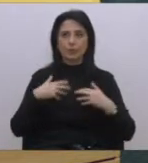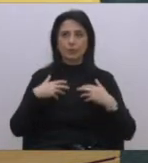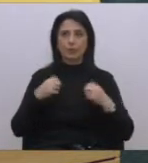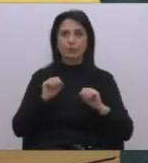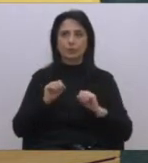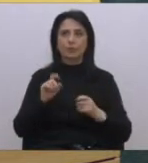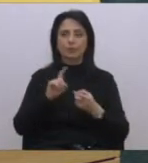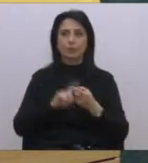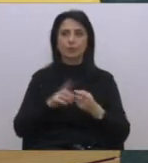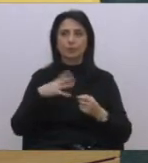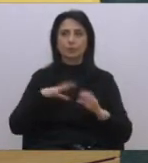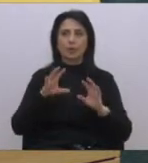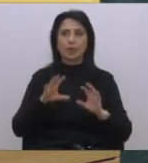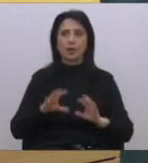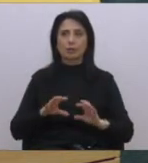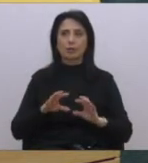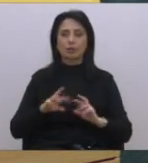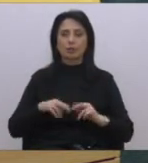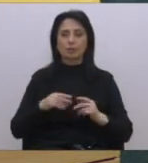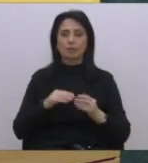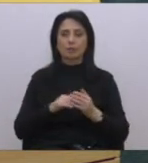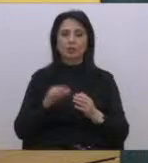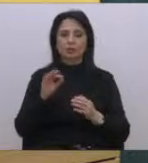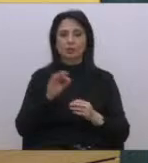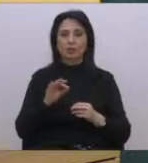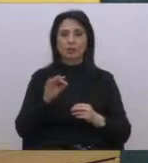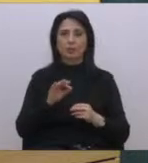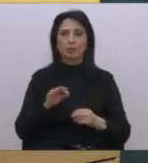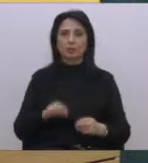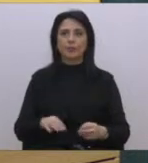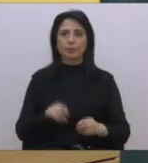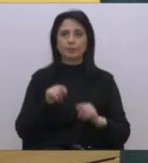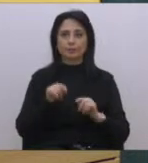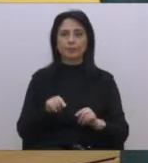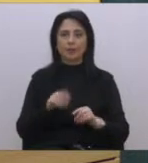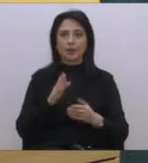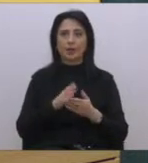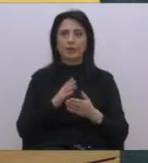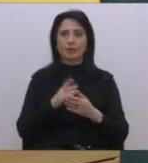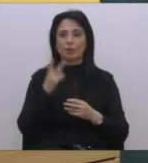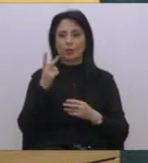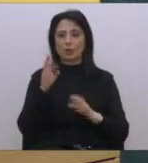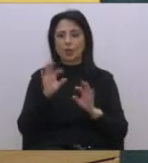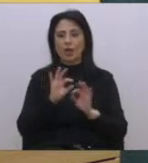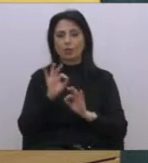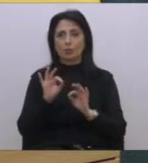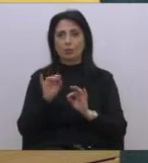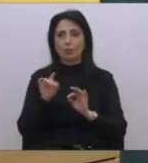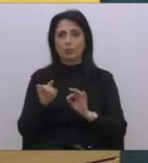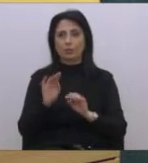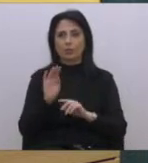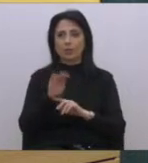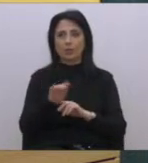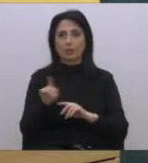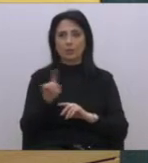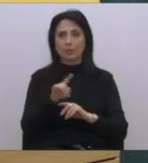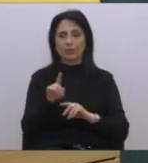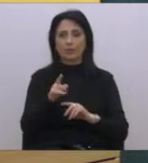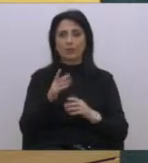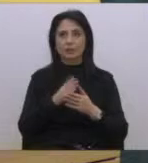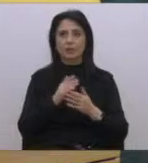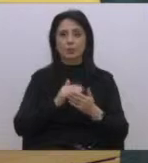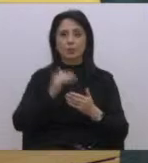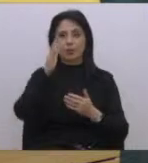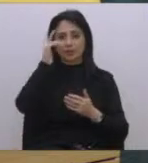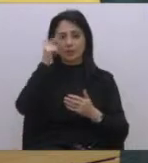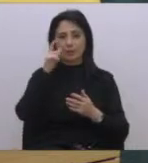Dacu, Șesahi, Sakartos, Kanuși, Culeba, Bishet, Anis, Taubaze, Akwe, Aris, Ori, Canon Proiecti, Damatebiti, Escahlautu